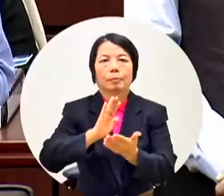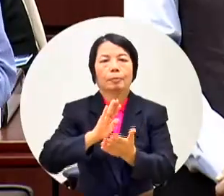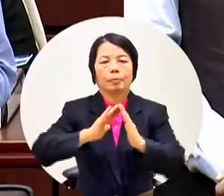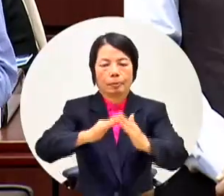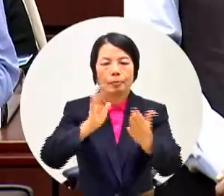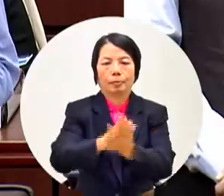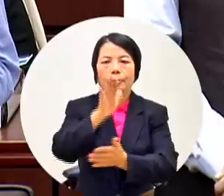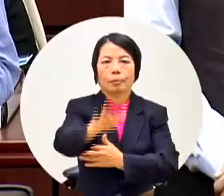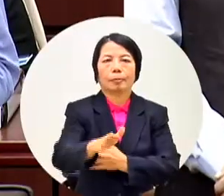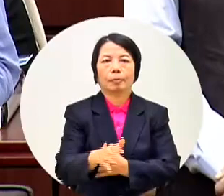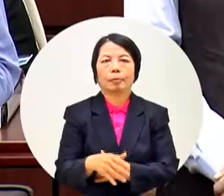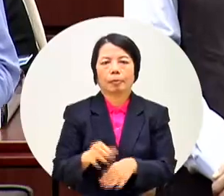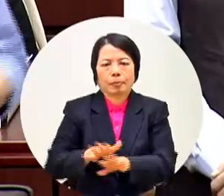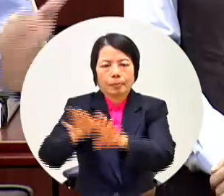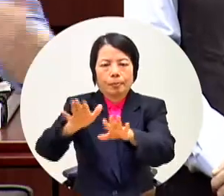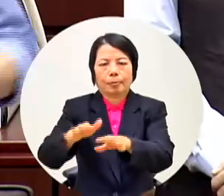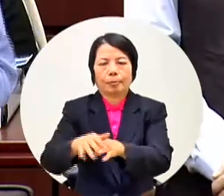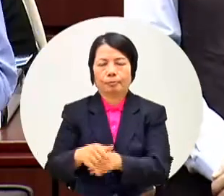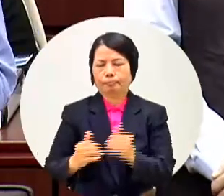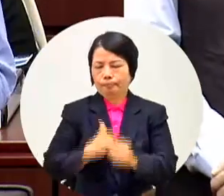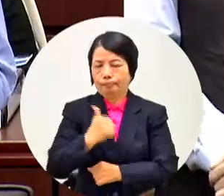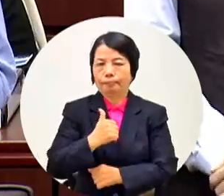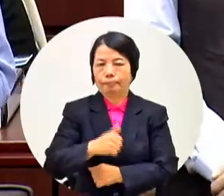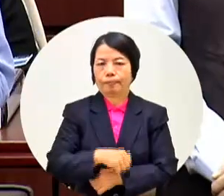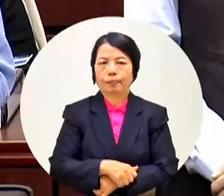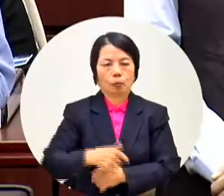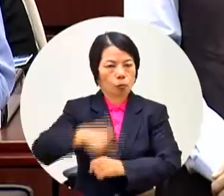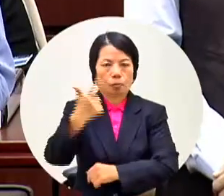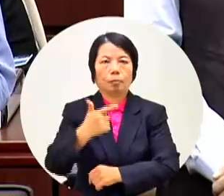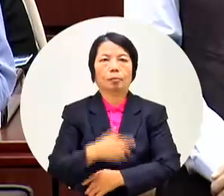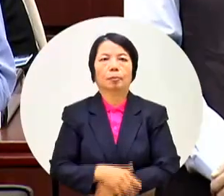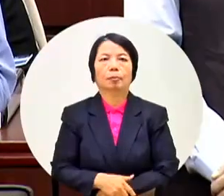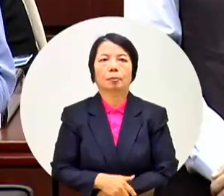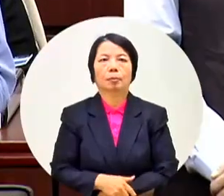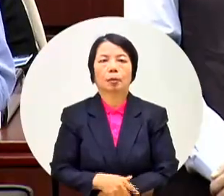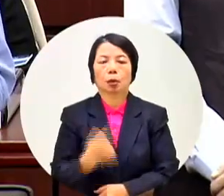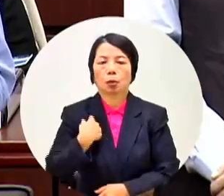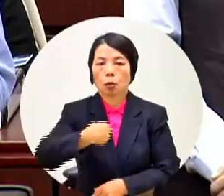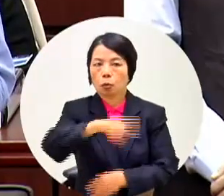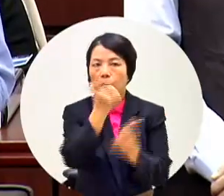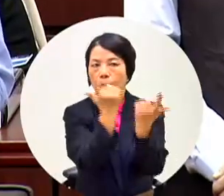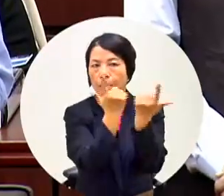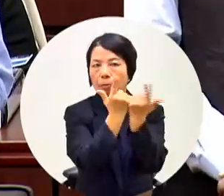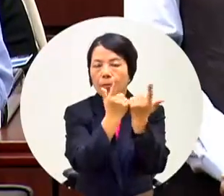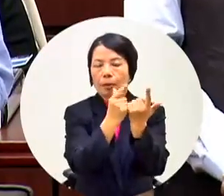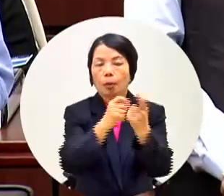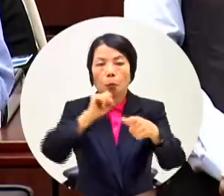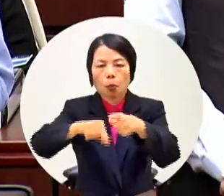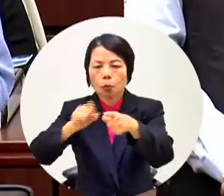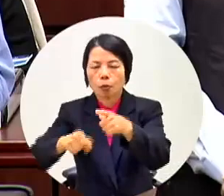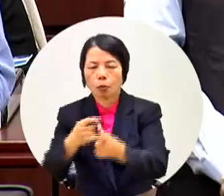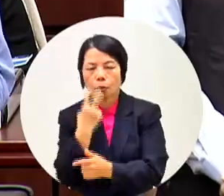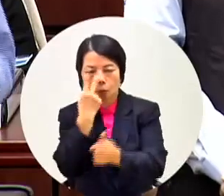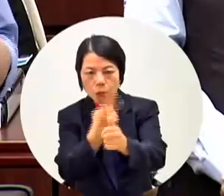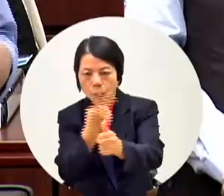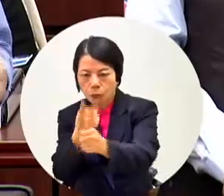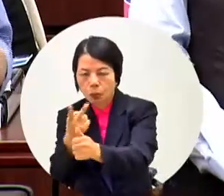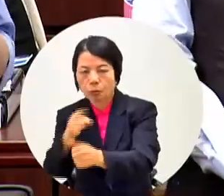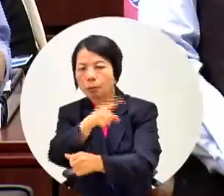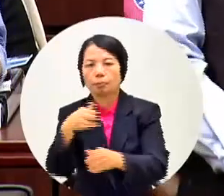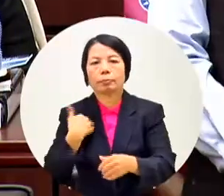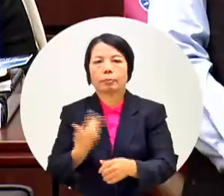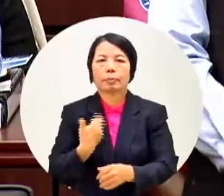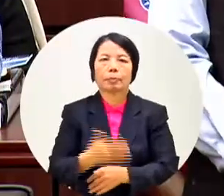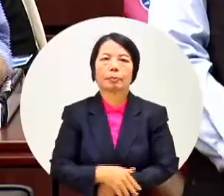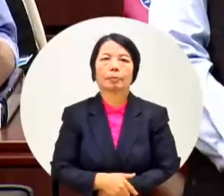好了。昨天我到台北去拜访一些企业家，他们很多还不知道，聊天，我们高